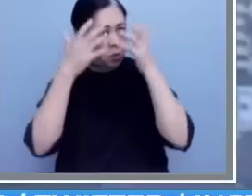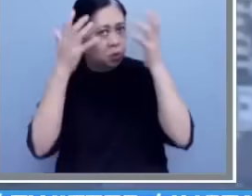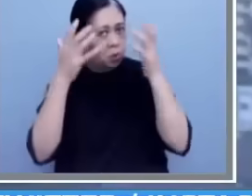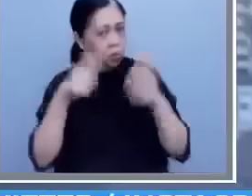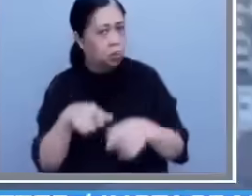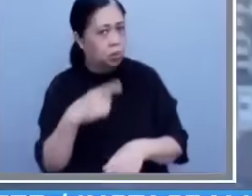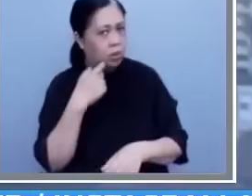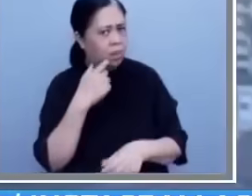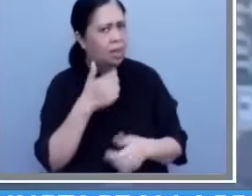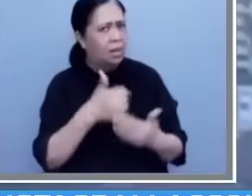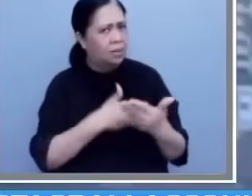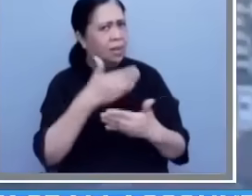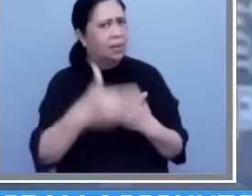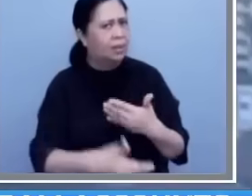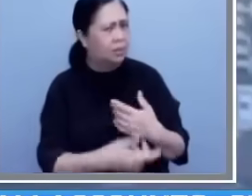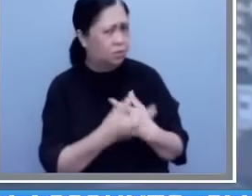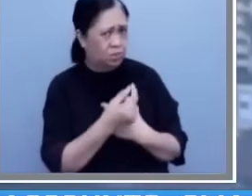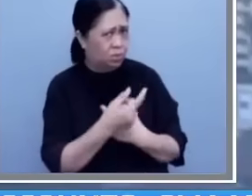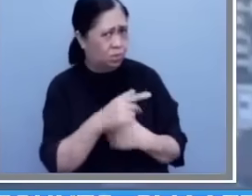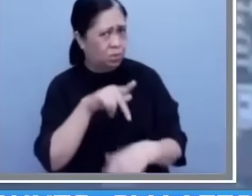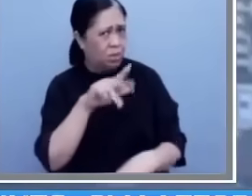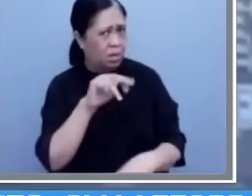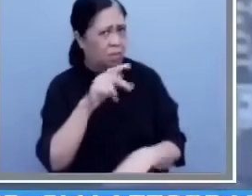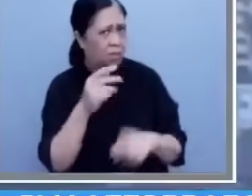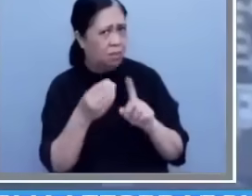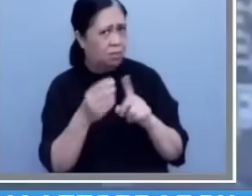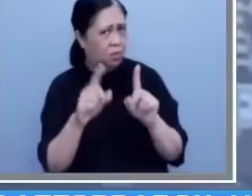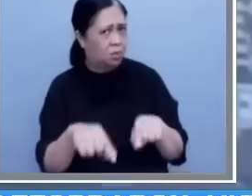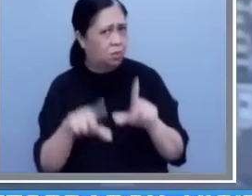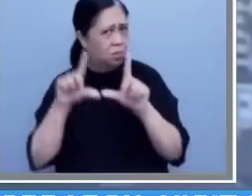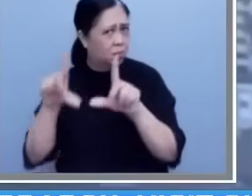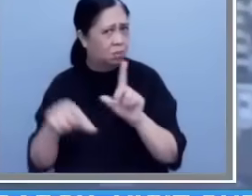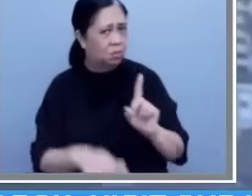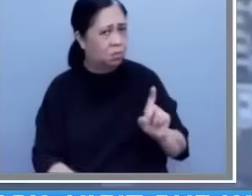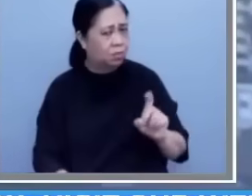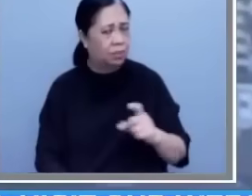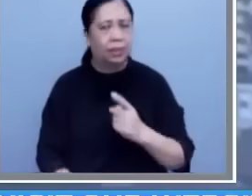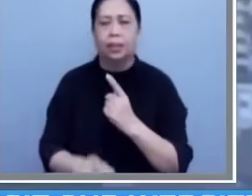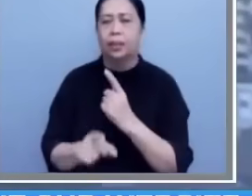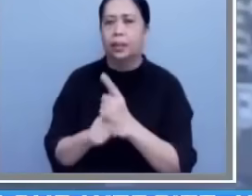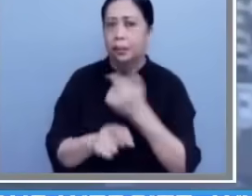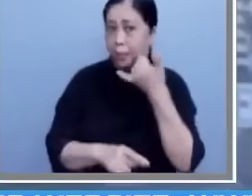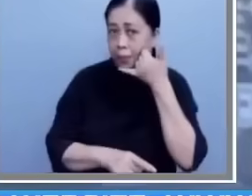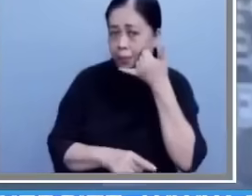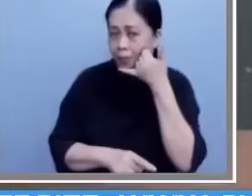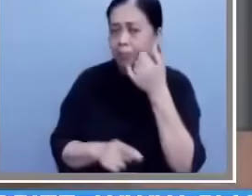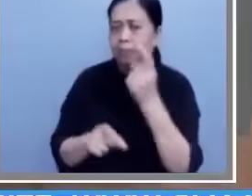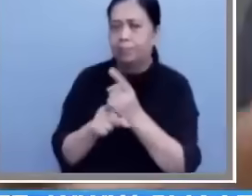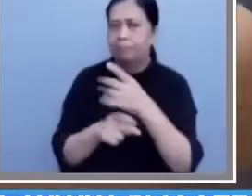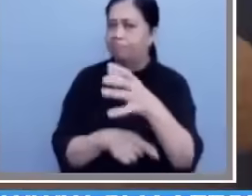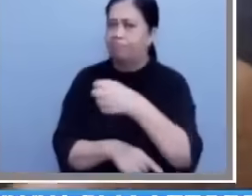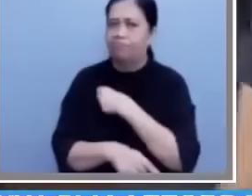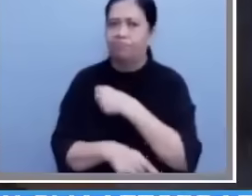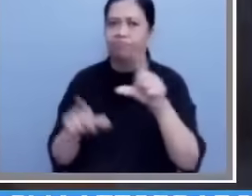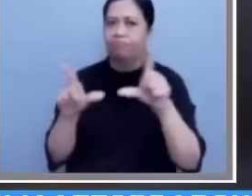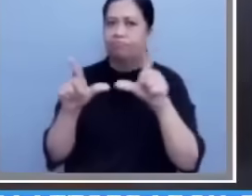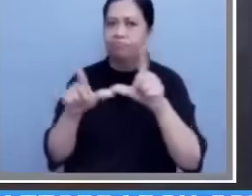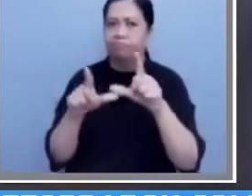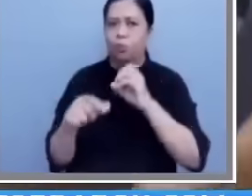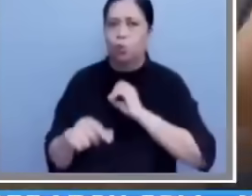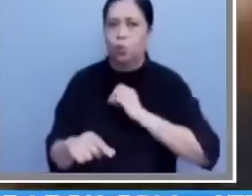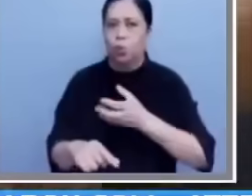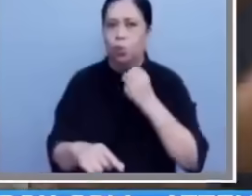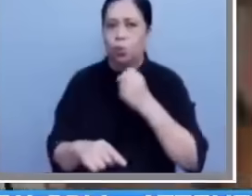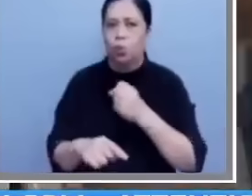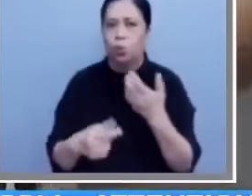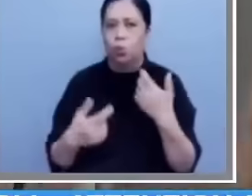bang susunod na hakbang ang PNP tungkol dito? Tama po, Sir Rafi, na-revoke na po yung license to own and possess